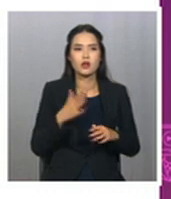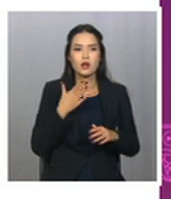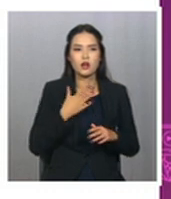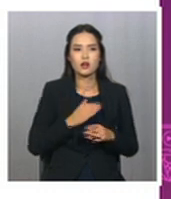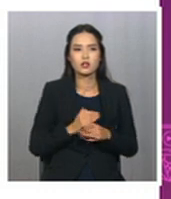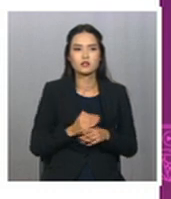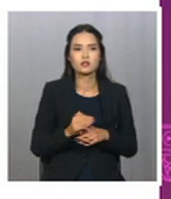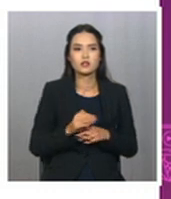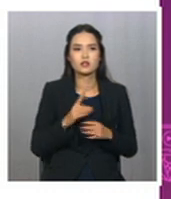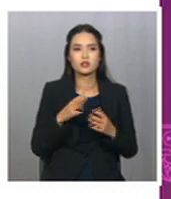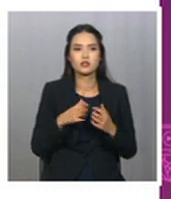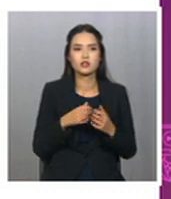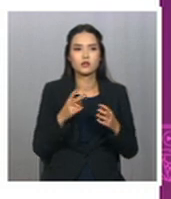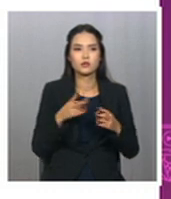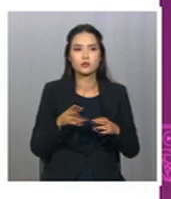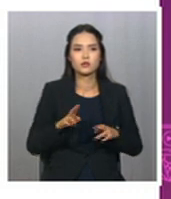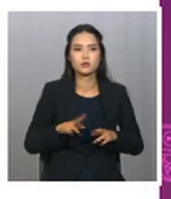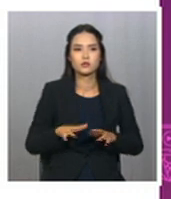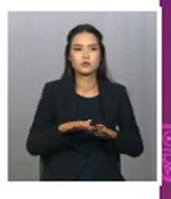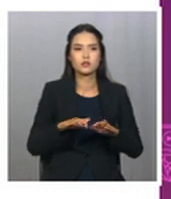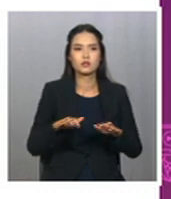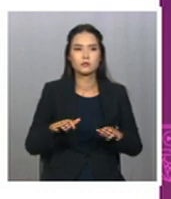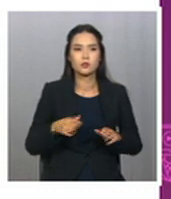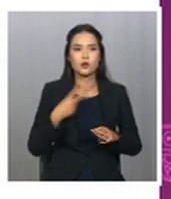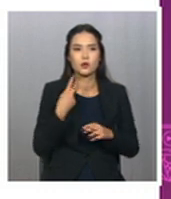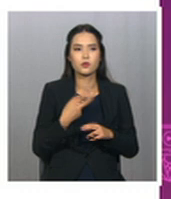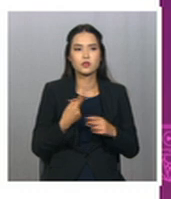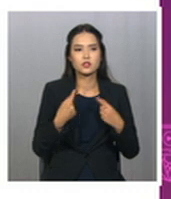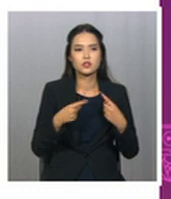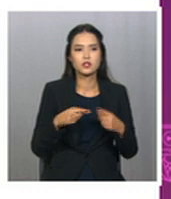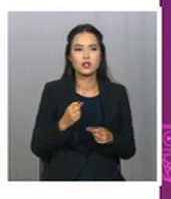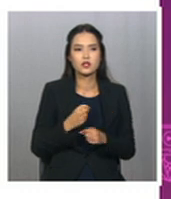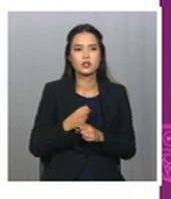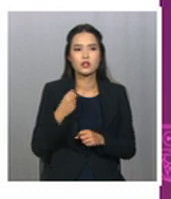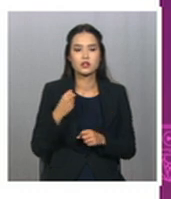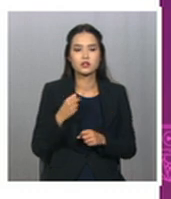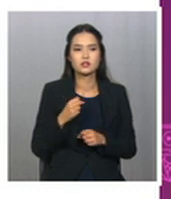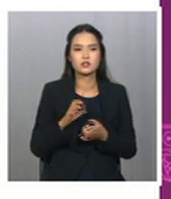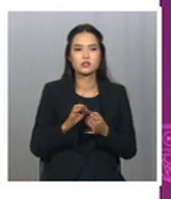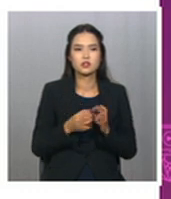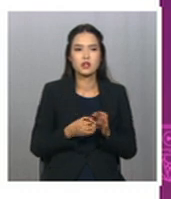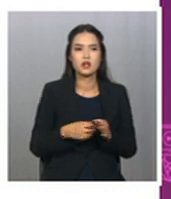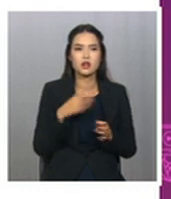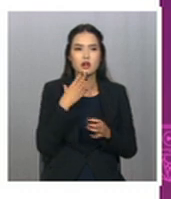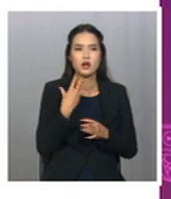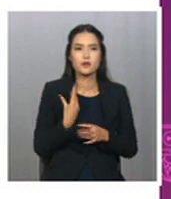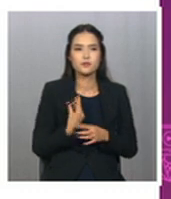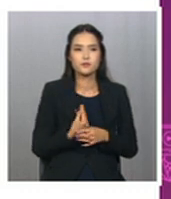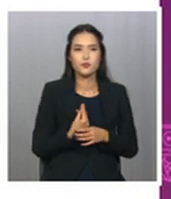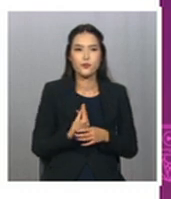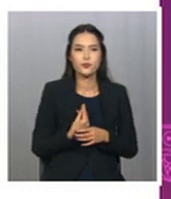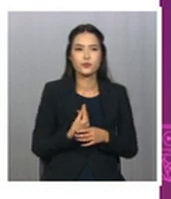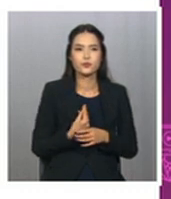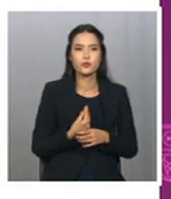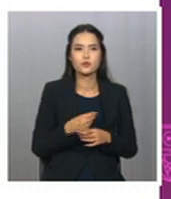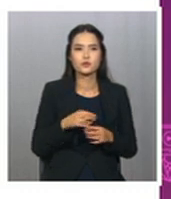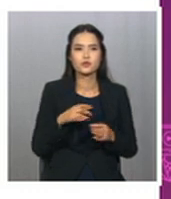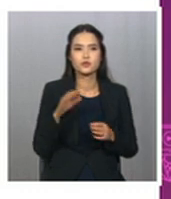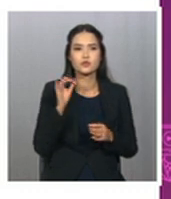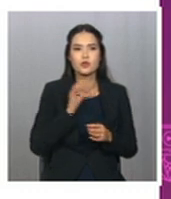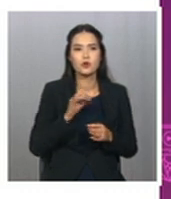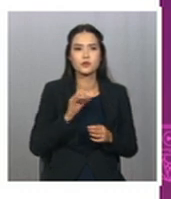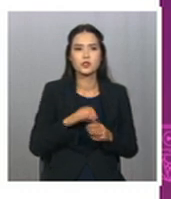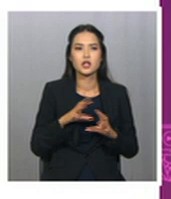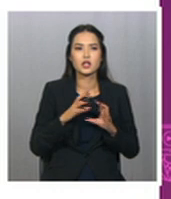қоныс жайылымдарды тартып алуы, оның ерекше қаталдығын айқындайды. Келесі бір сипаты – өз дәуірінің